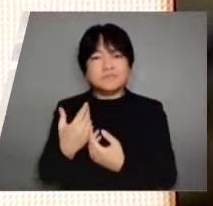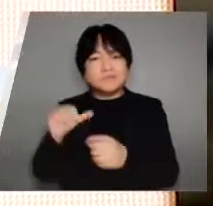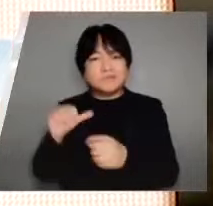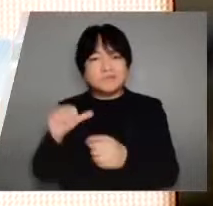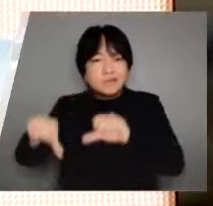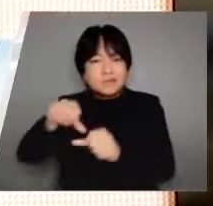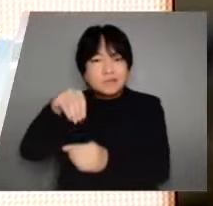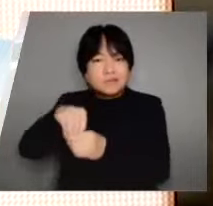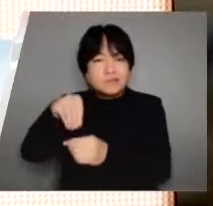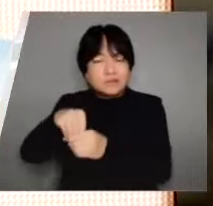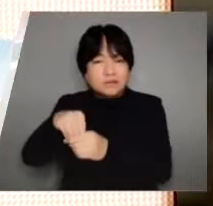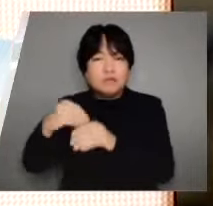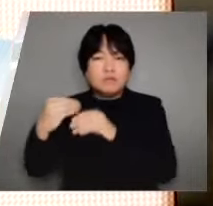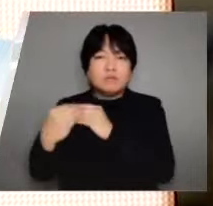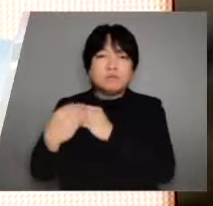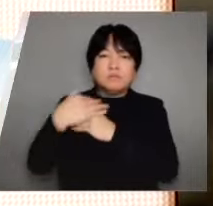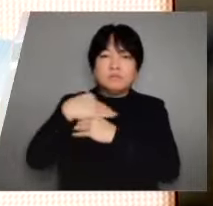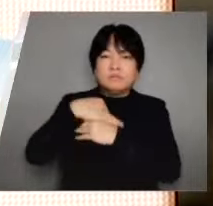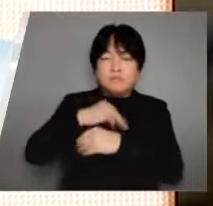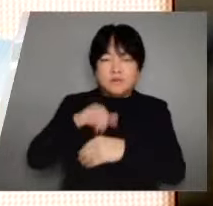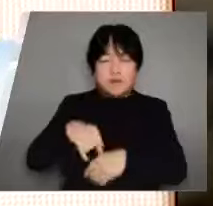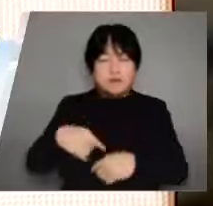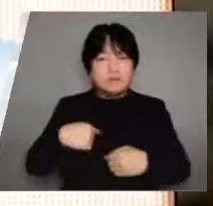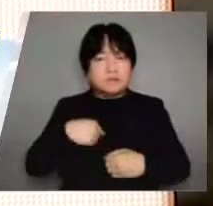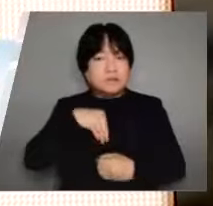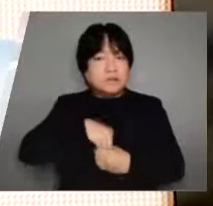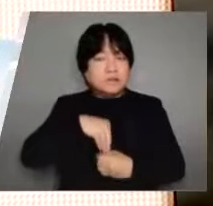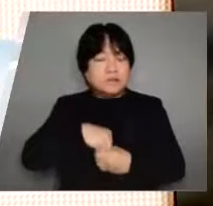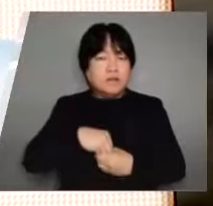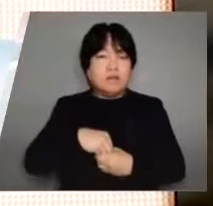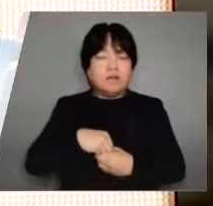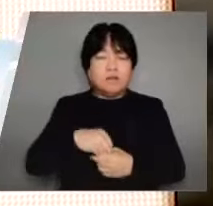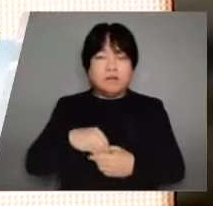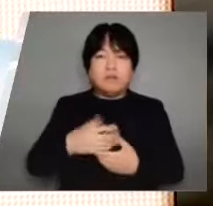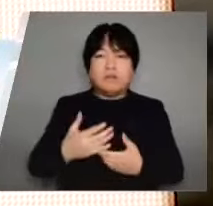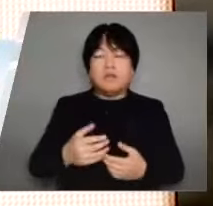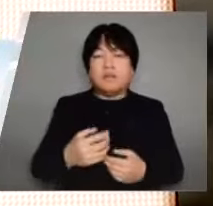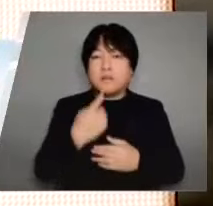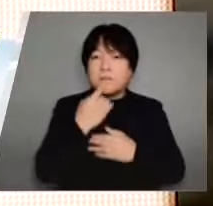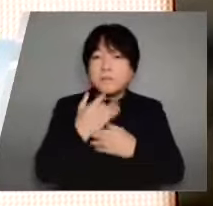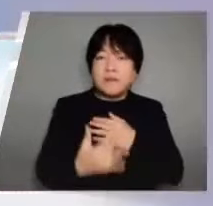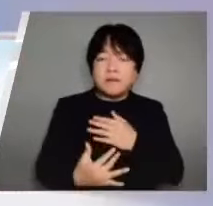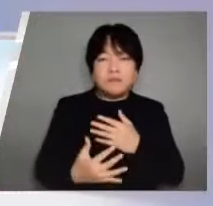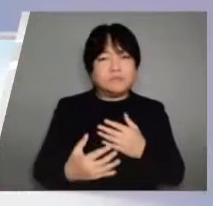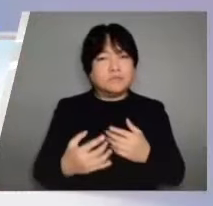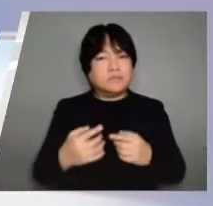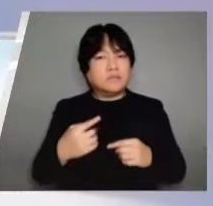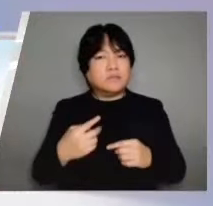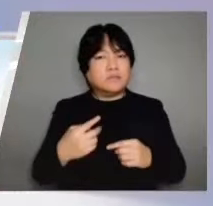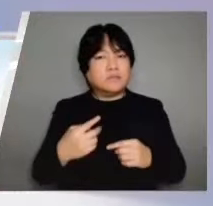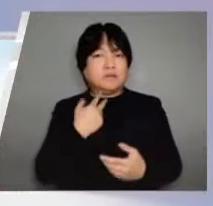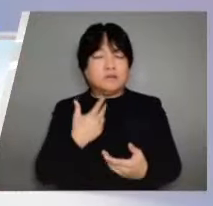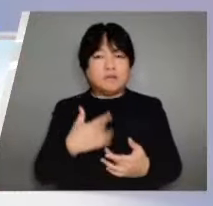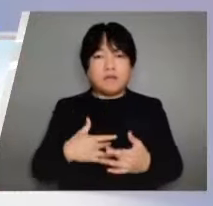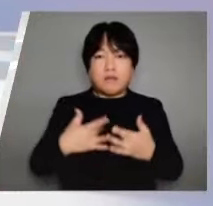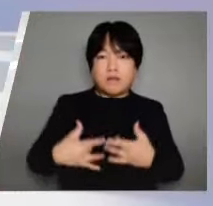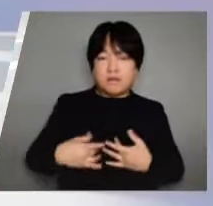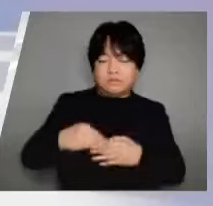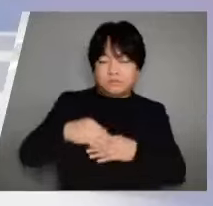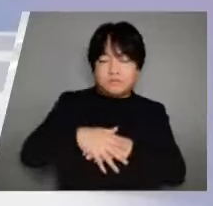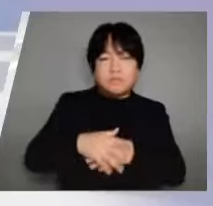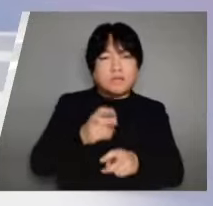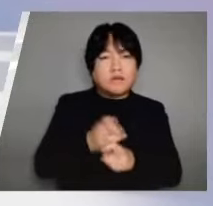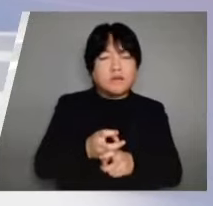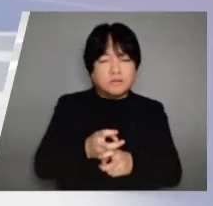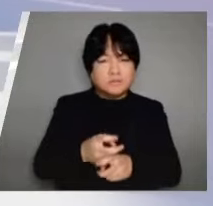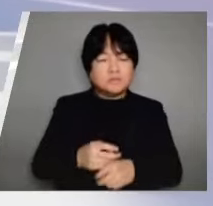ito. Ngayon, nanigas sila at nabarahan, ang dugo ay hindi nakarating sa puso. Sa datos ng Global Youth